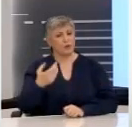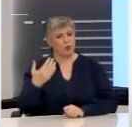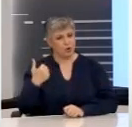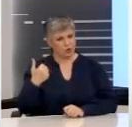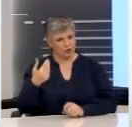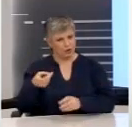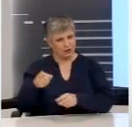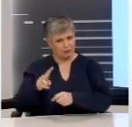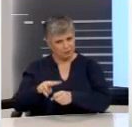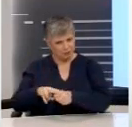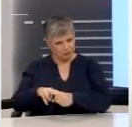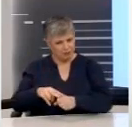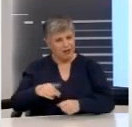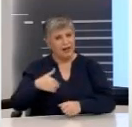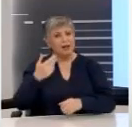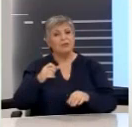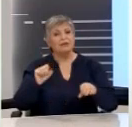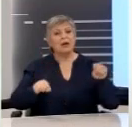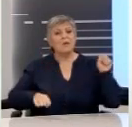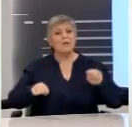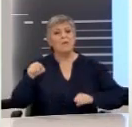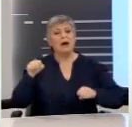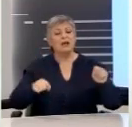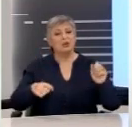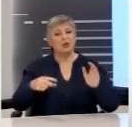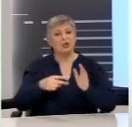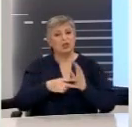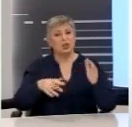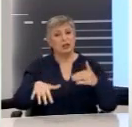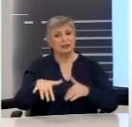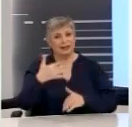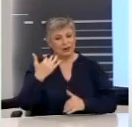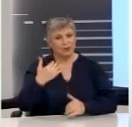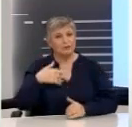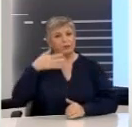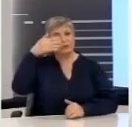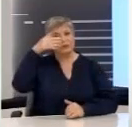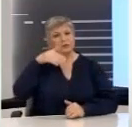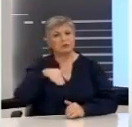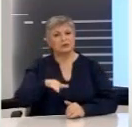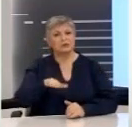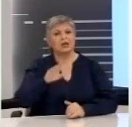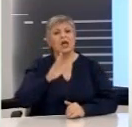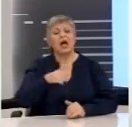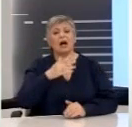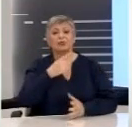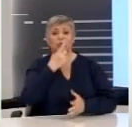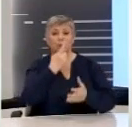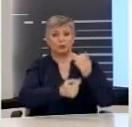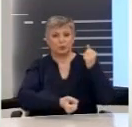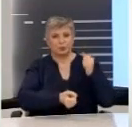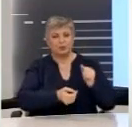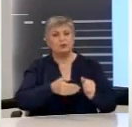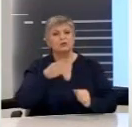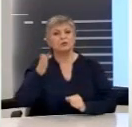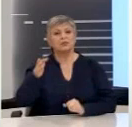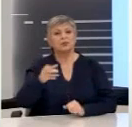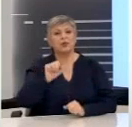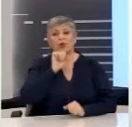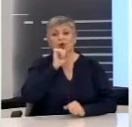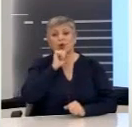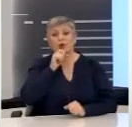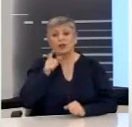Μάρτιο 15 δολοφονείται ο Ερανός Αχμέτ Σαχίτ σε ξενοδοχείο της Κωνσταντινούπολης. Αυτός είχε διαφύγει όταν τους πιάσανε στο